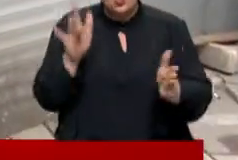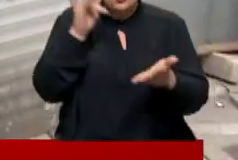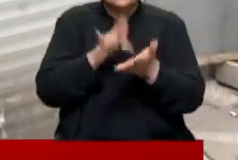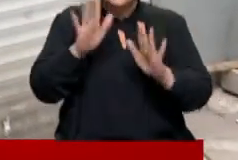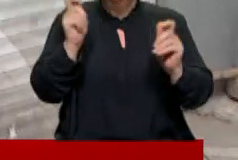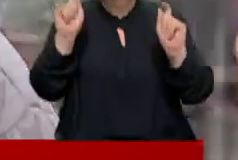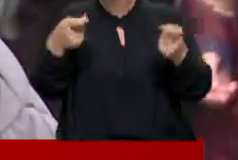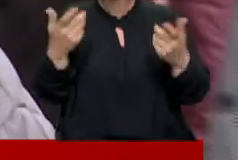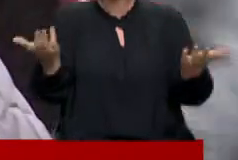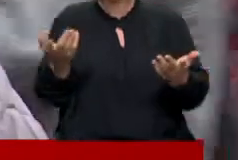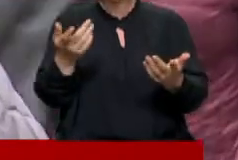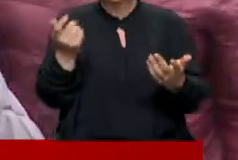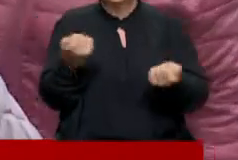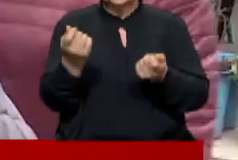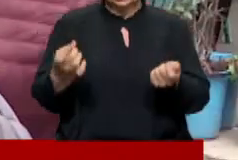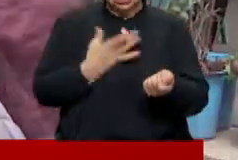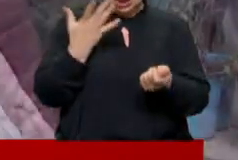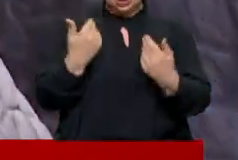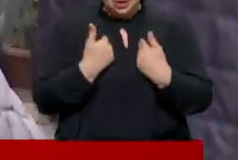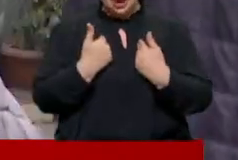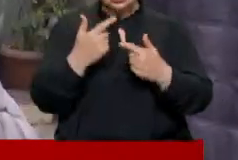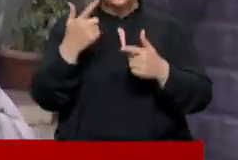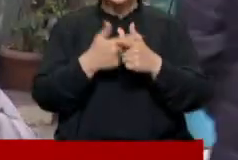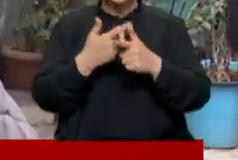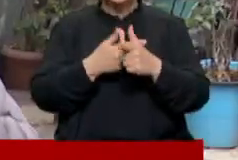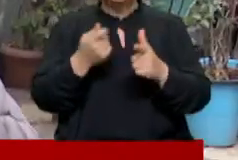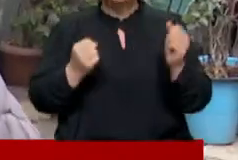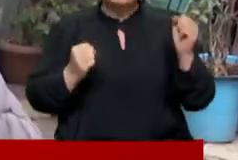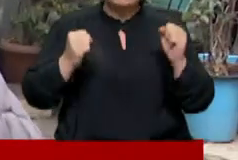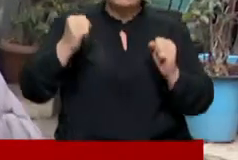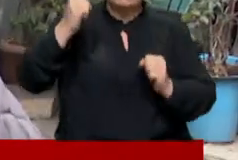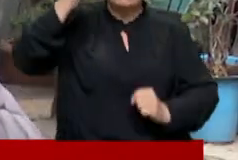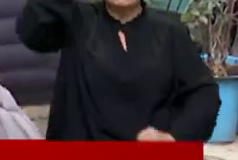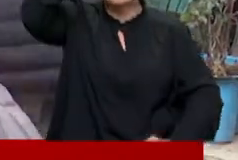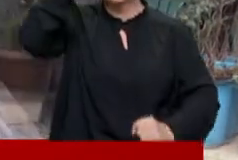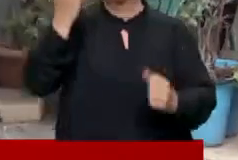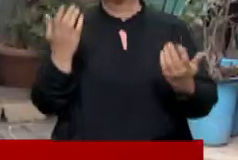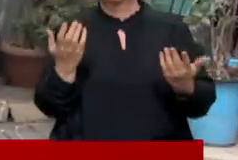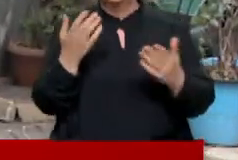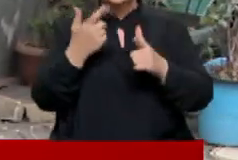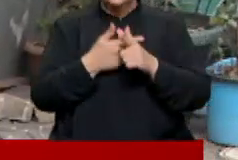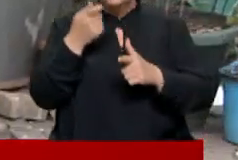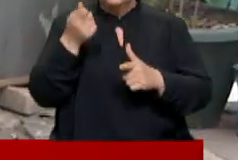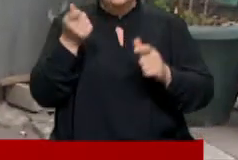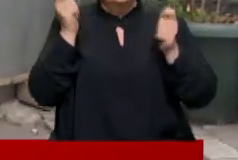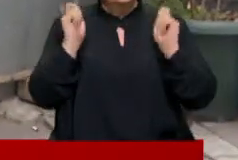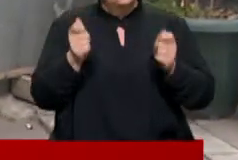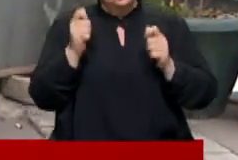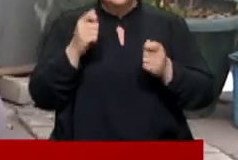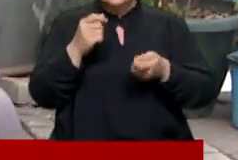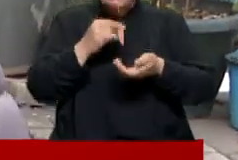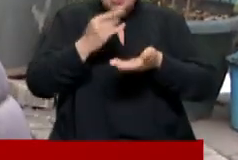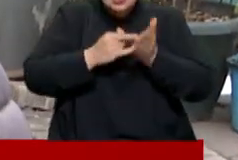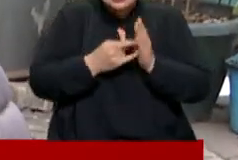İş bulamıyorlar. İşten çıkardılar beni. Kiralar aldı başını gitti, bir anda fırladı. Kiramı ödemekte zorlanıyorum.